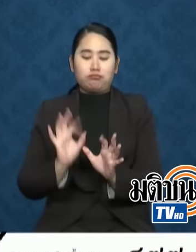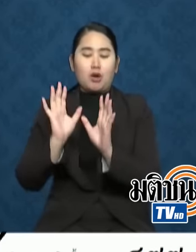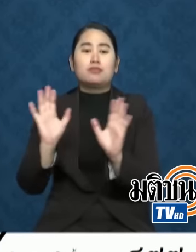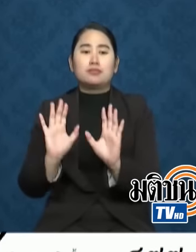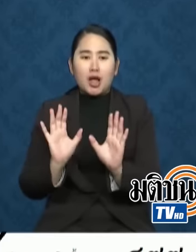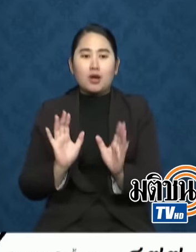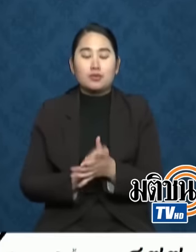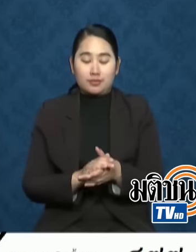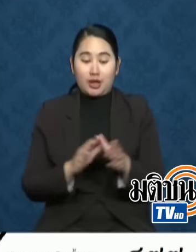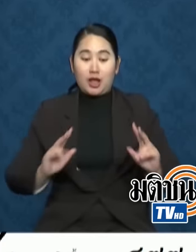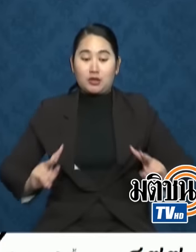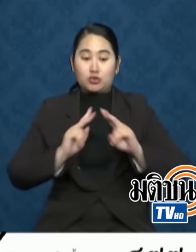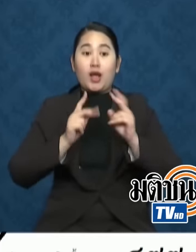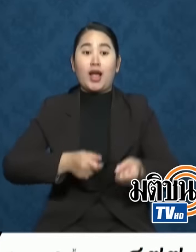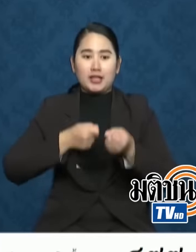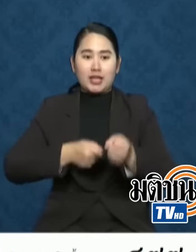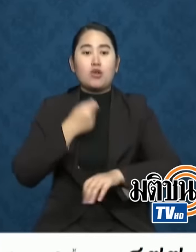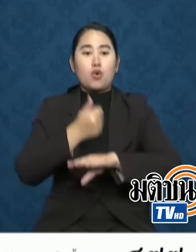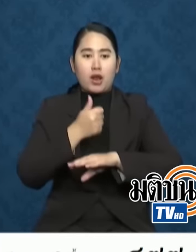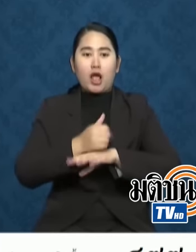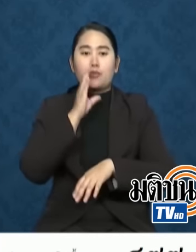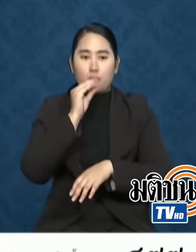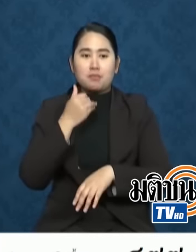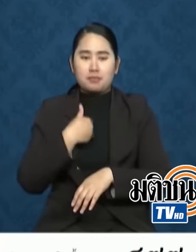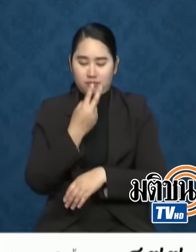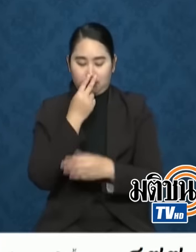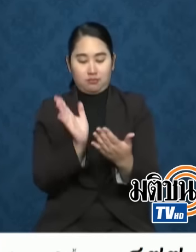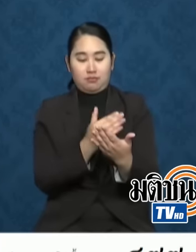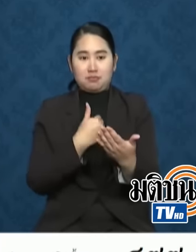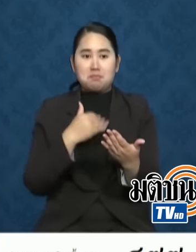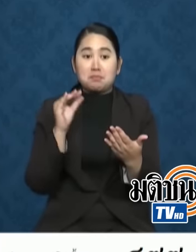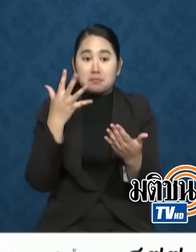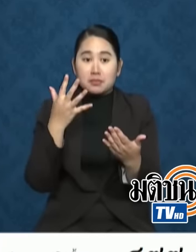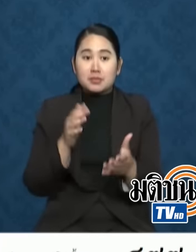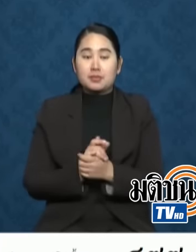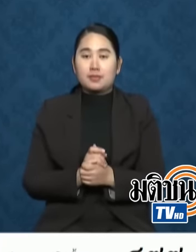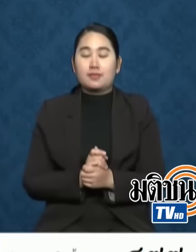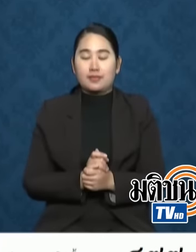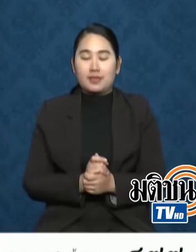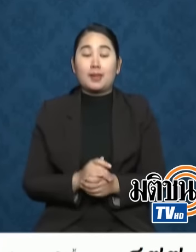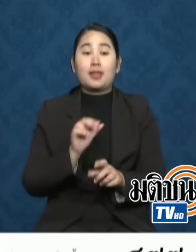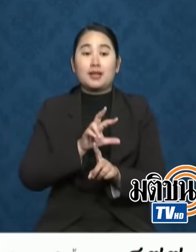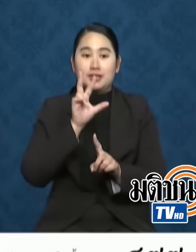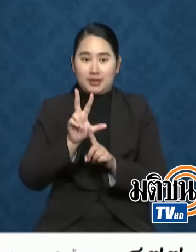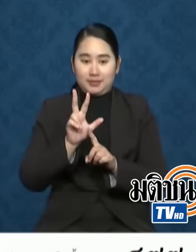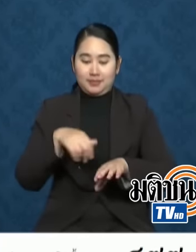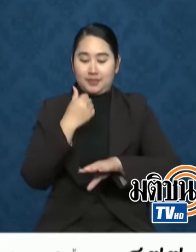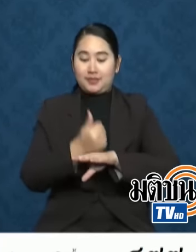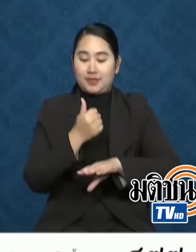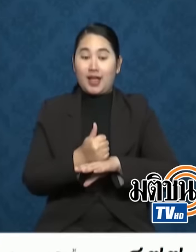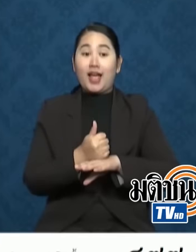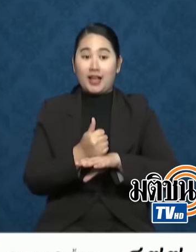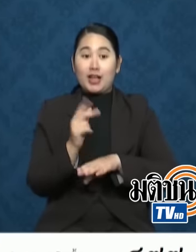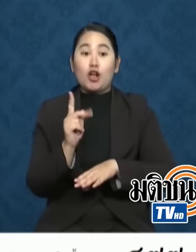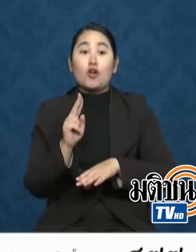มนตรีว่าการกระทรวงเกษตรพูดไว้ที่เชียงใหม่แต่ก็ไม่เห็นในงบประมาณแล้วก็เรื่องที่3ครับตามที่ท่านอธิบดีการส่งเสริมการเกษตรพูด